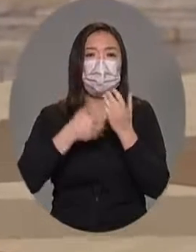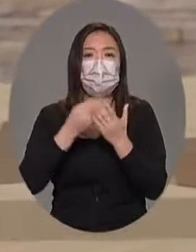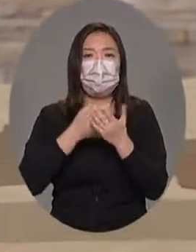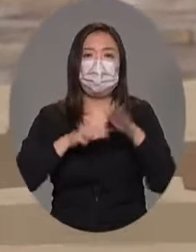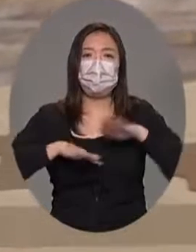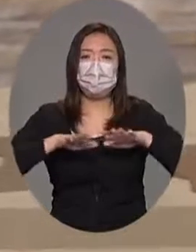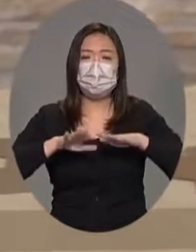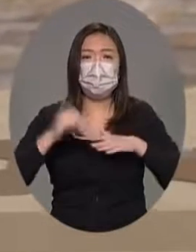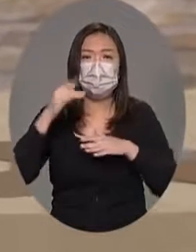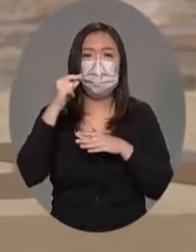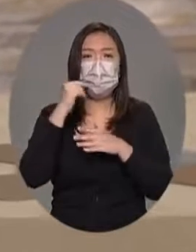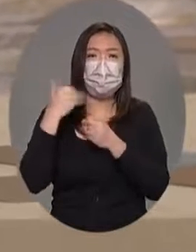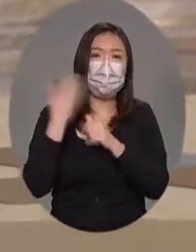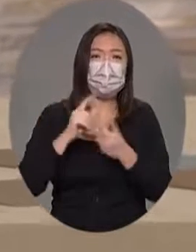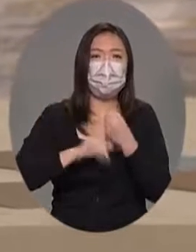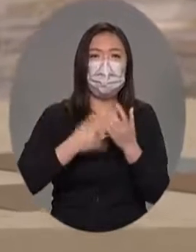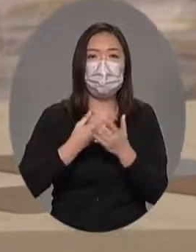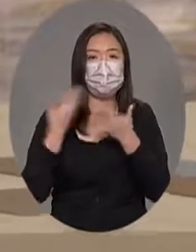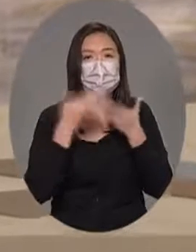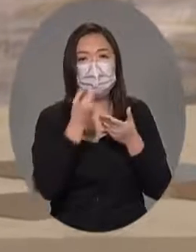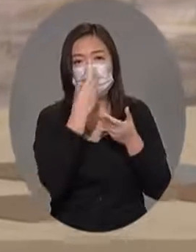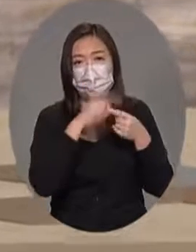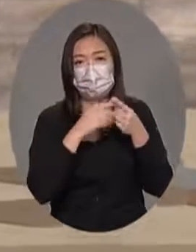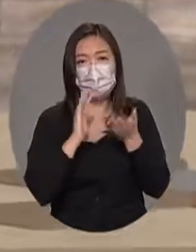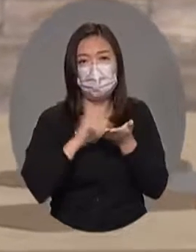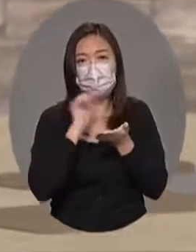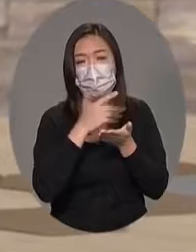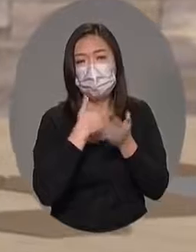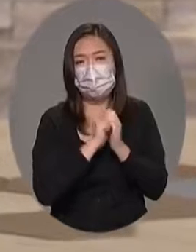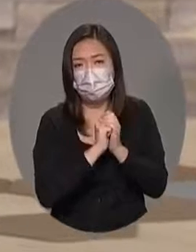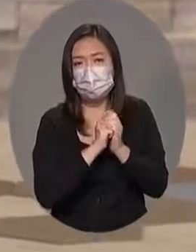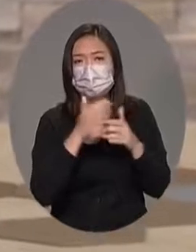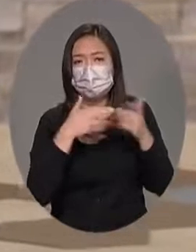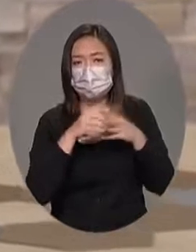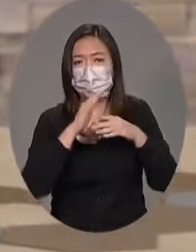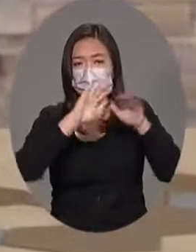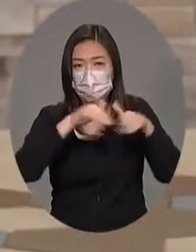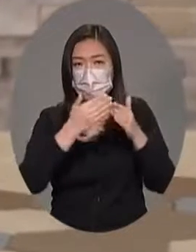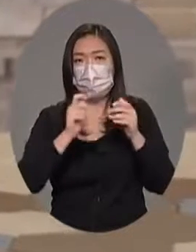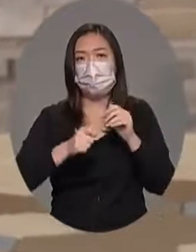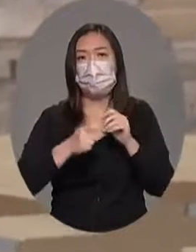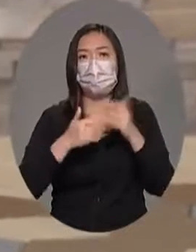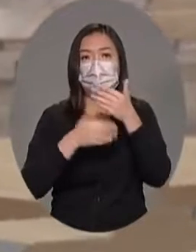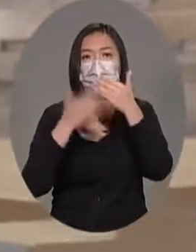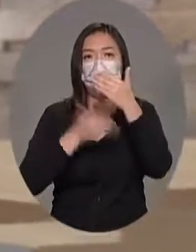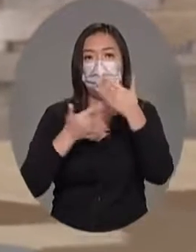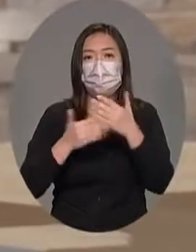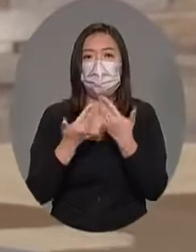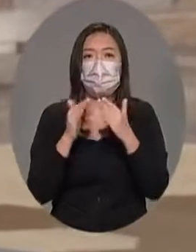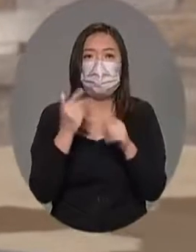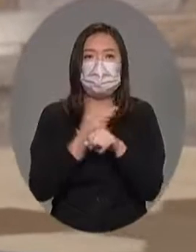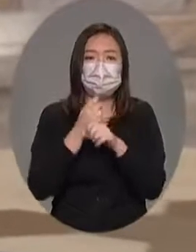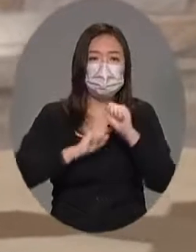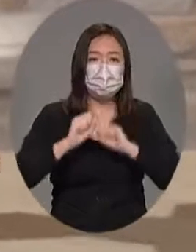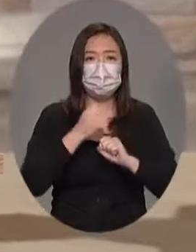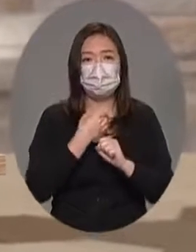理，而高志活已經委託律師向港大發信，要求就事件召開聆訊。限期屆滿之後，校方暫時未